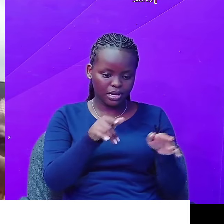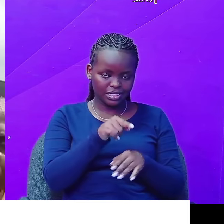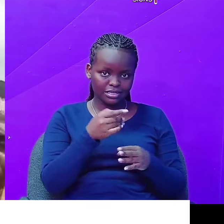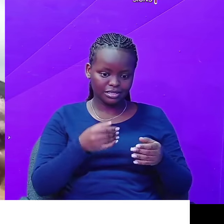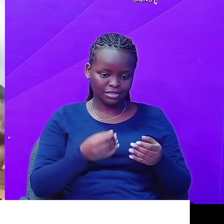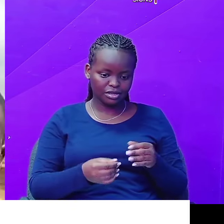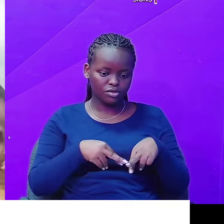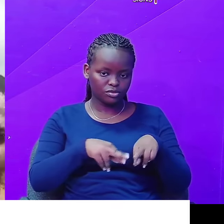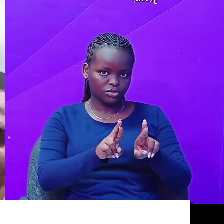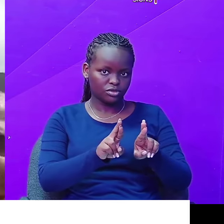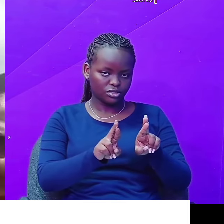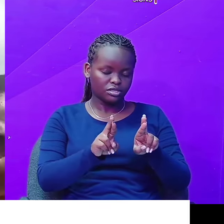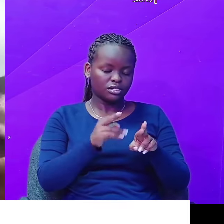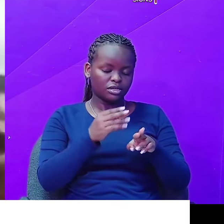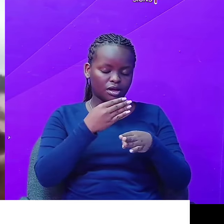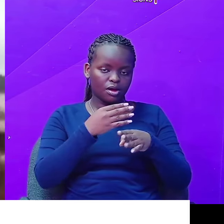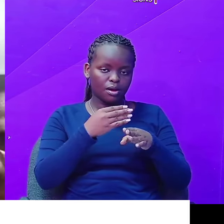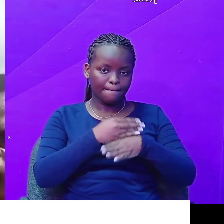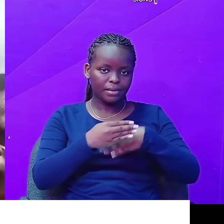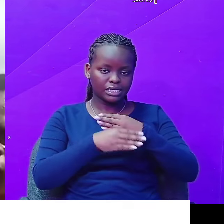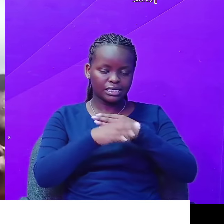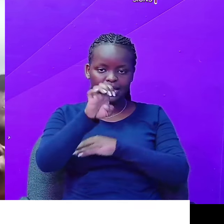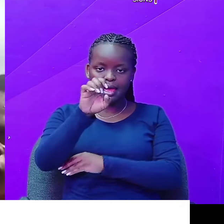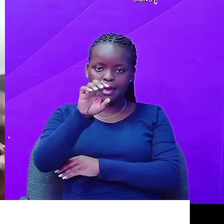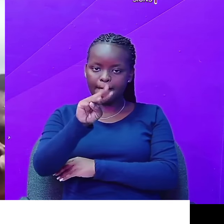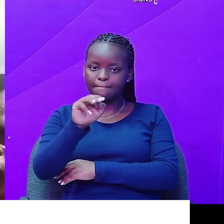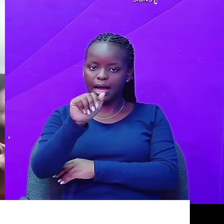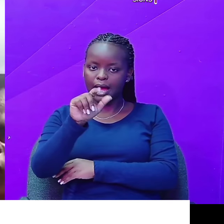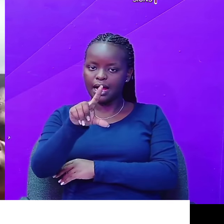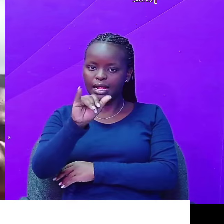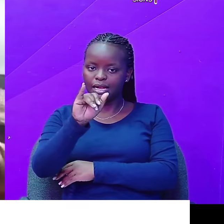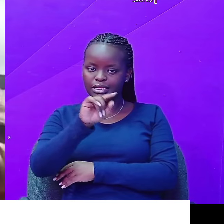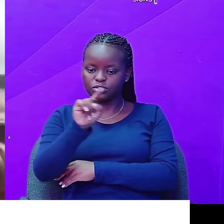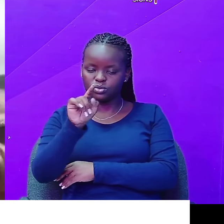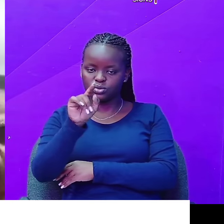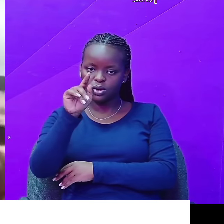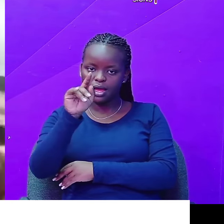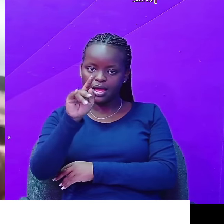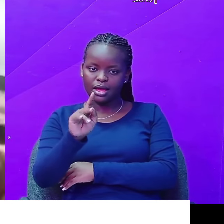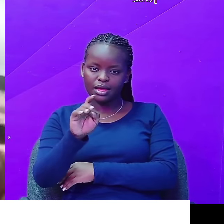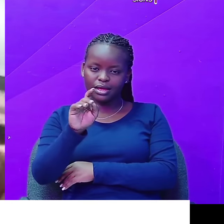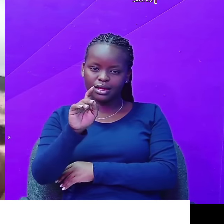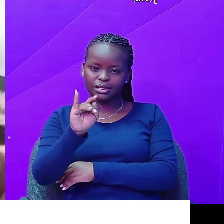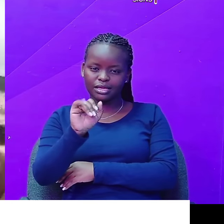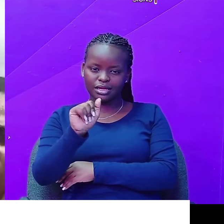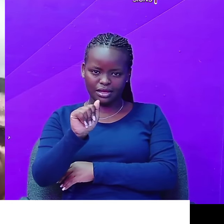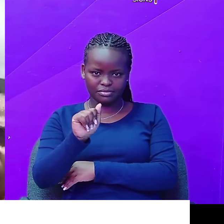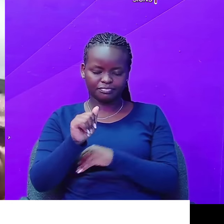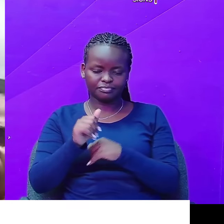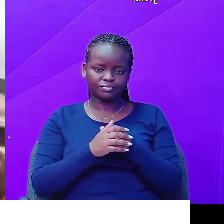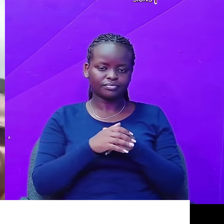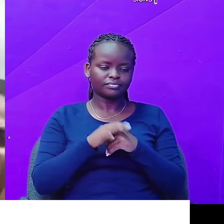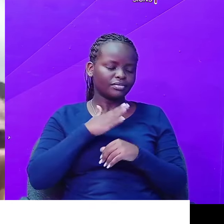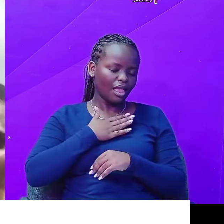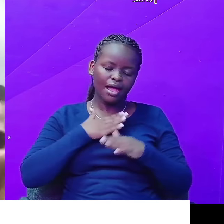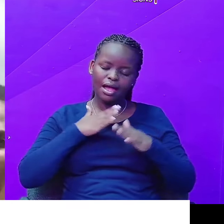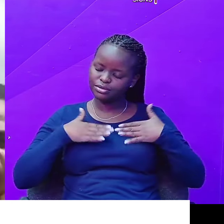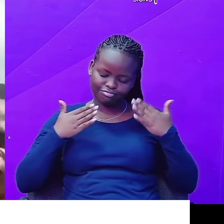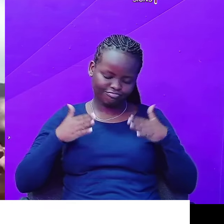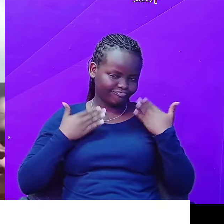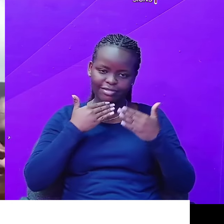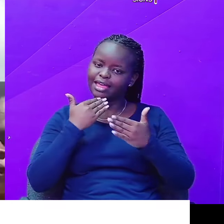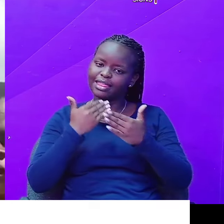hii unaojengwa kutoka Hemali mpaka Ukia. Tutashukuru sana. Yetu ni raha. Wengine